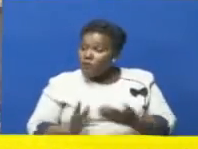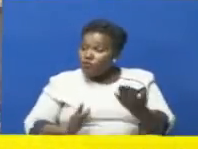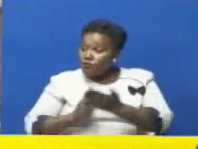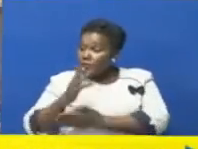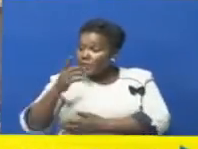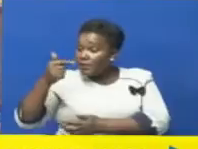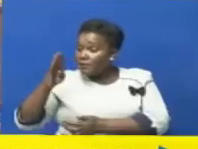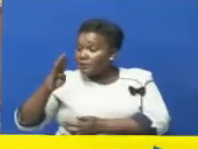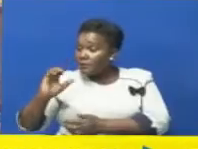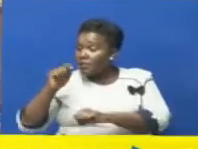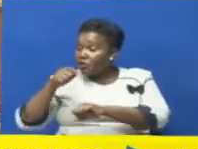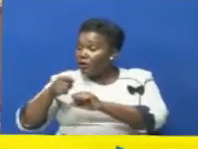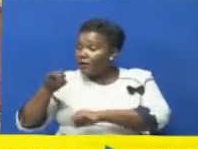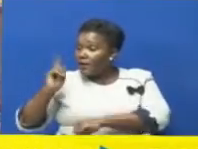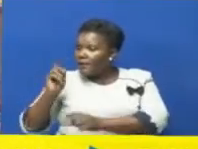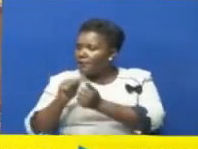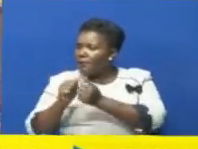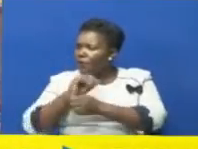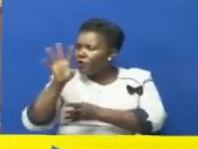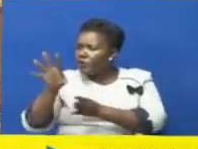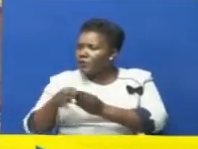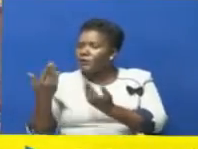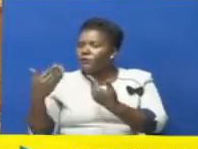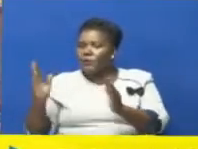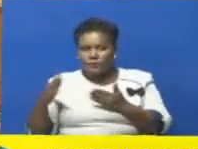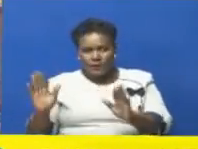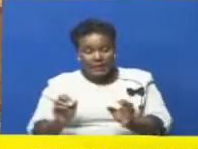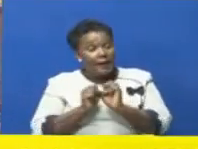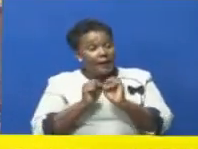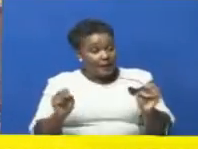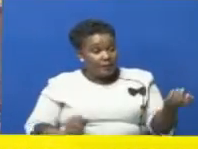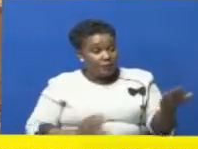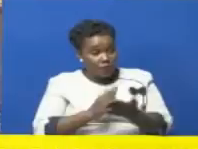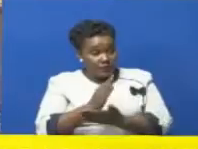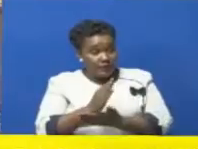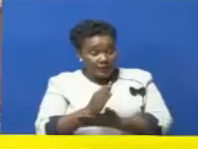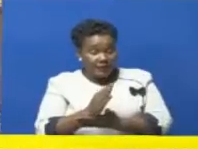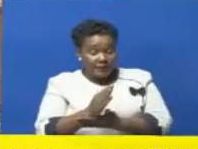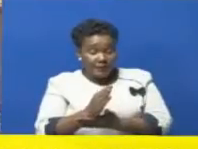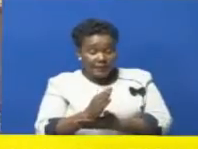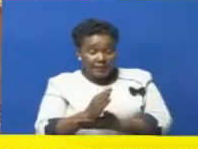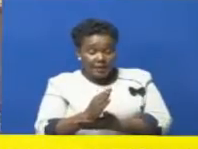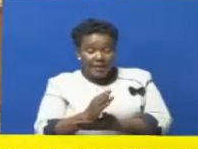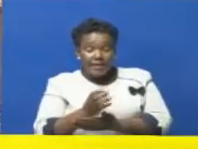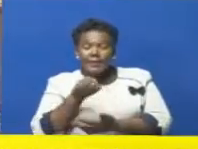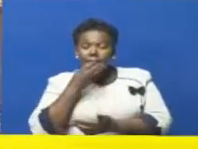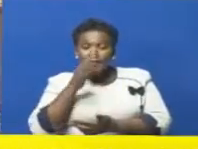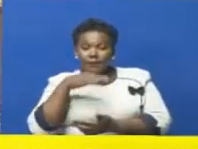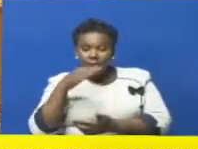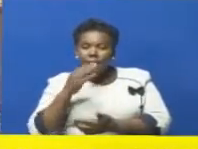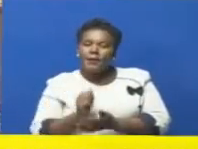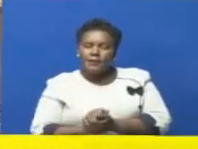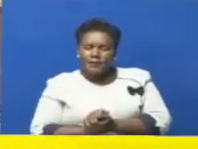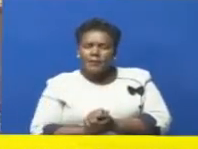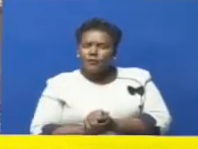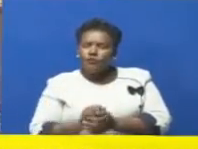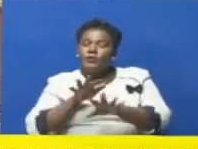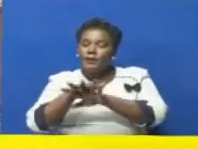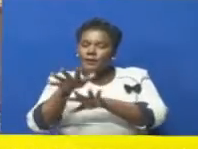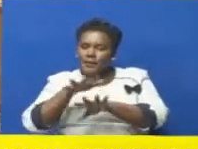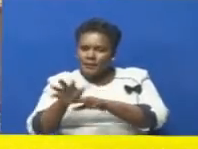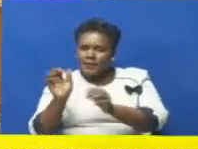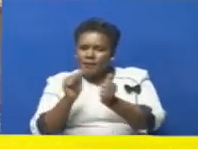huko, lakini kwa sasa Aridhio pia tunaweza tukafahamisha kwa uchache kilichojiri kutoka kule Songea, uwanja wa